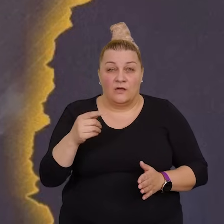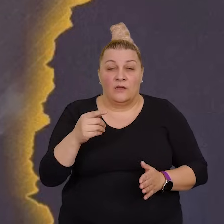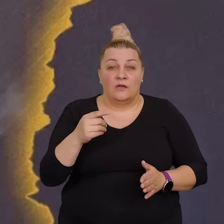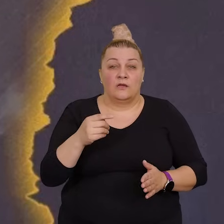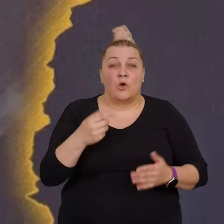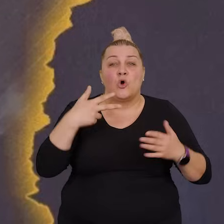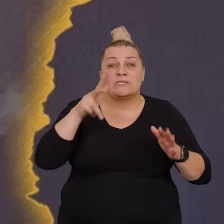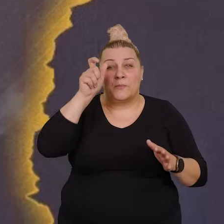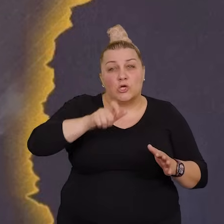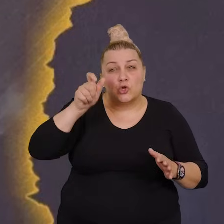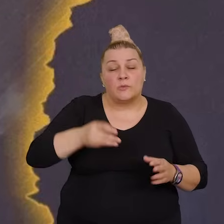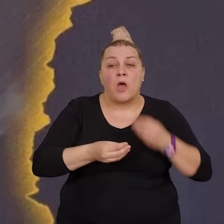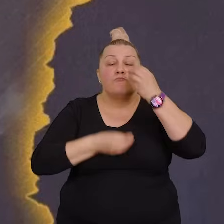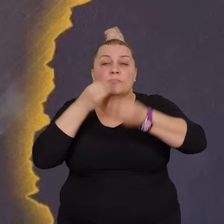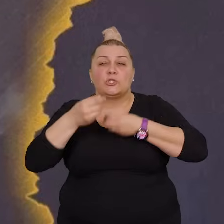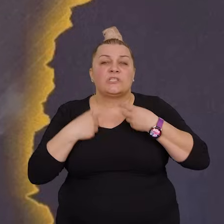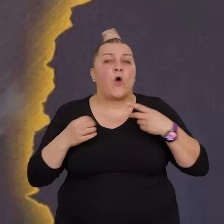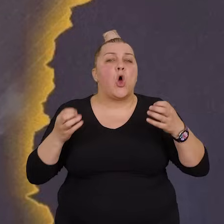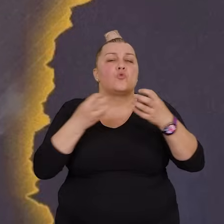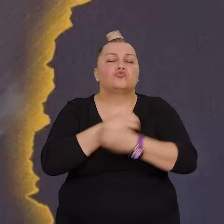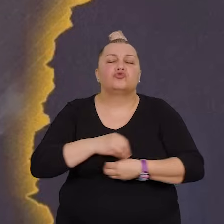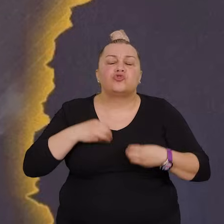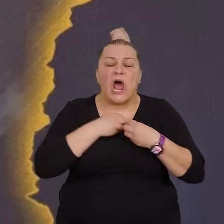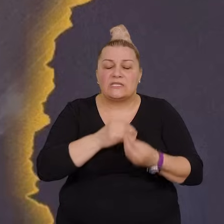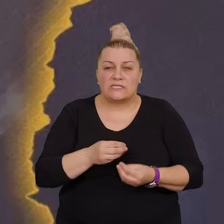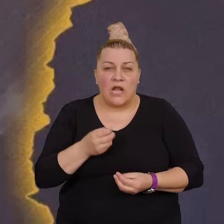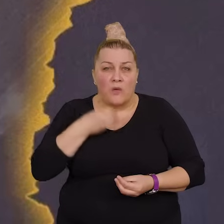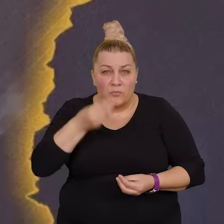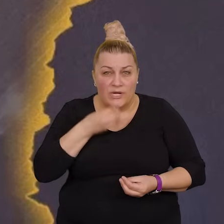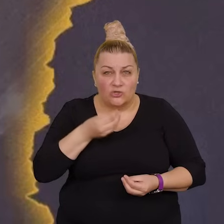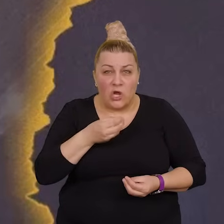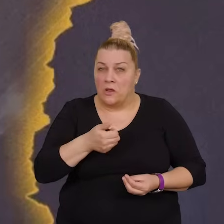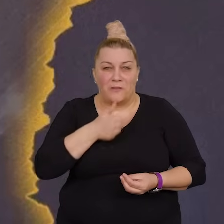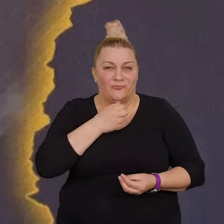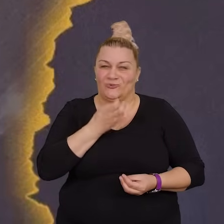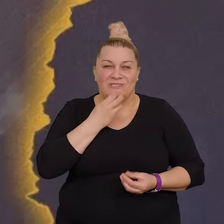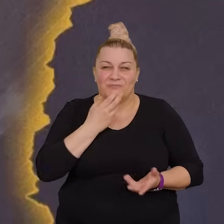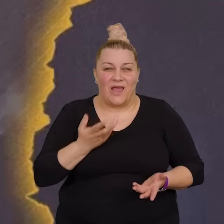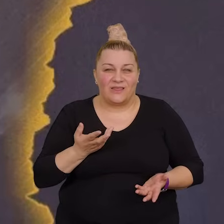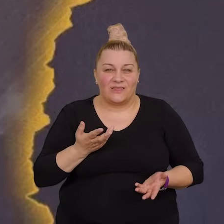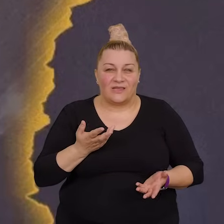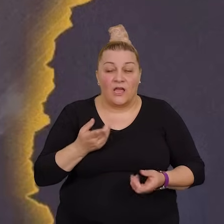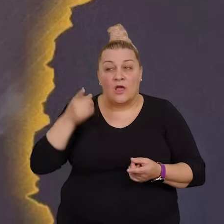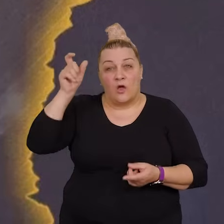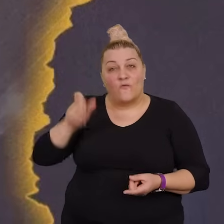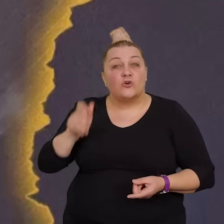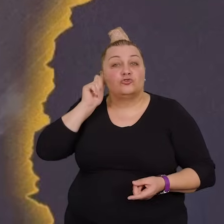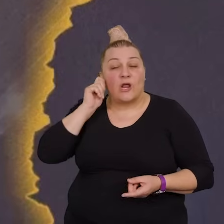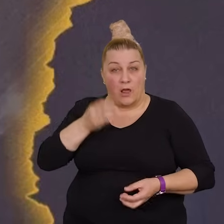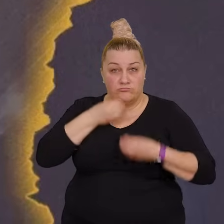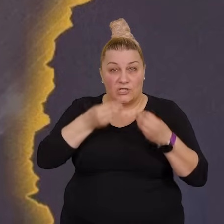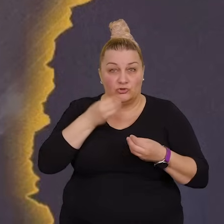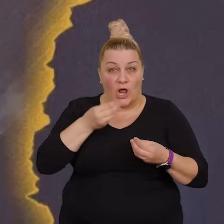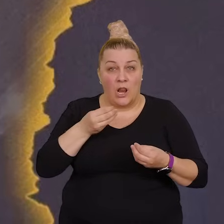18 ljudi koji pričaju svoje užasne priče. Nakon što vi vidite ženu koja priča kako je ona sama morala odabrati